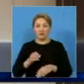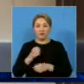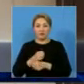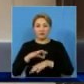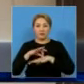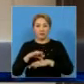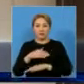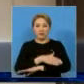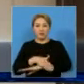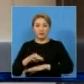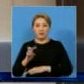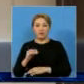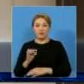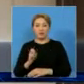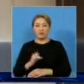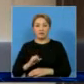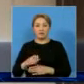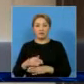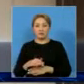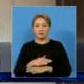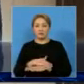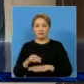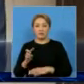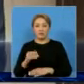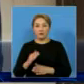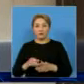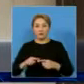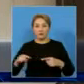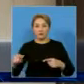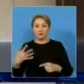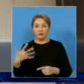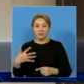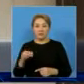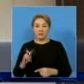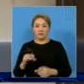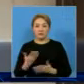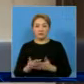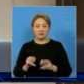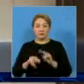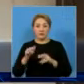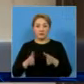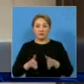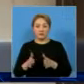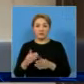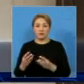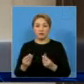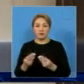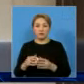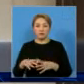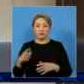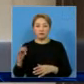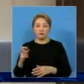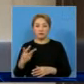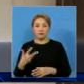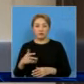реконструкция на улицах Арынова, Мангелик-Ель, проспекте Санкибай-Батыра протяженностью свыше 5 километров. Строительство 3 километров на сумму более